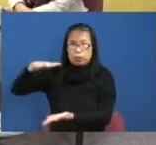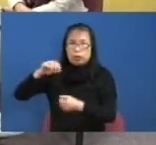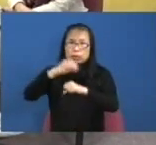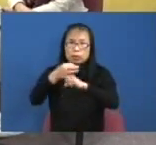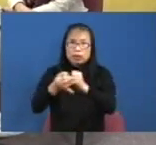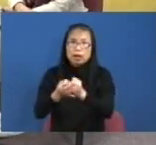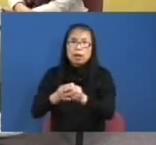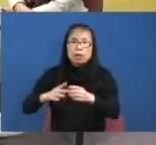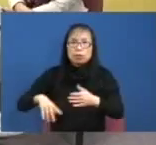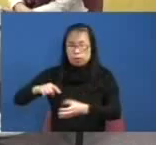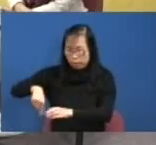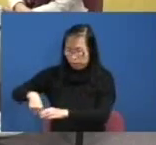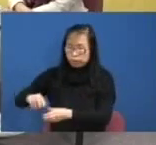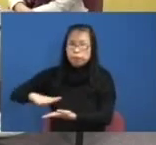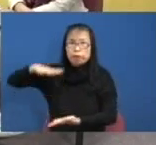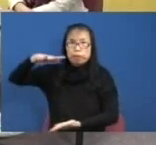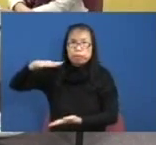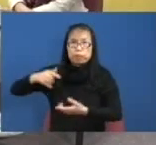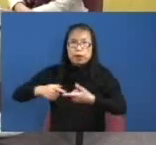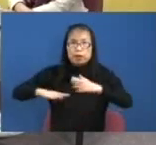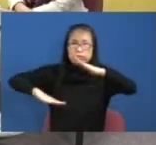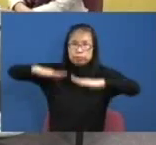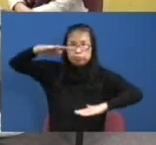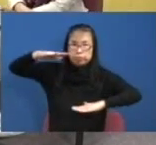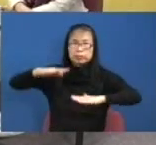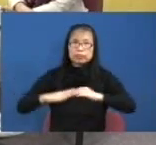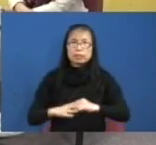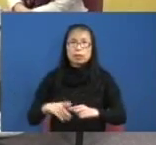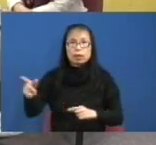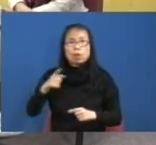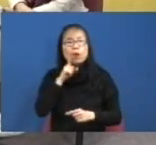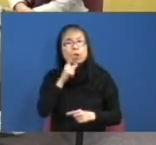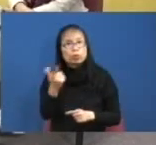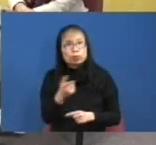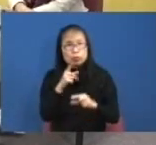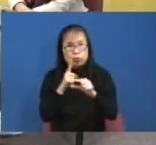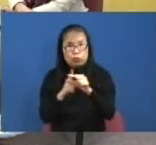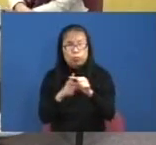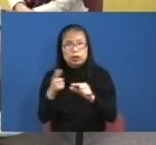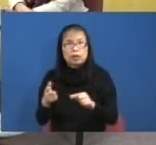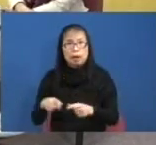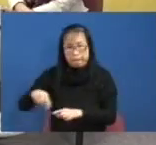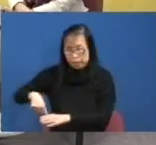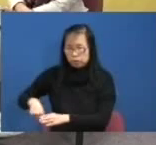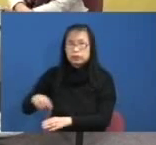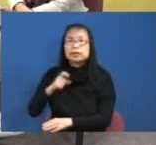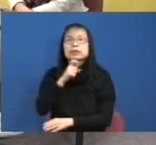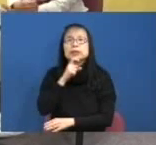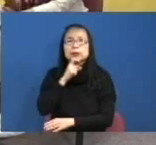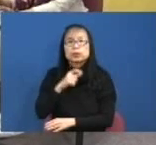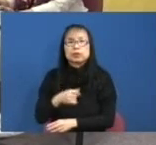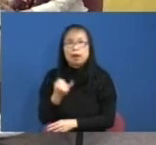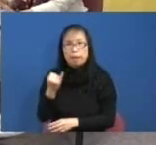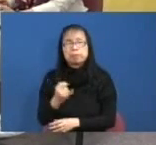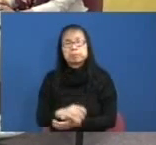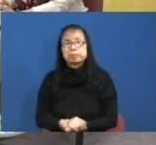係仍然個貧富嘅懸殊咧係緊要，雖然佢嘅中產係比較多，咁但係貧窮的人仍然是很慘的。 所